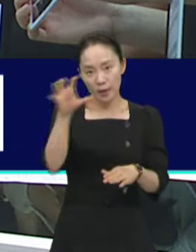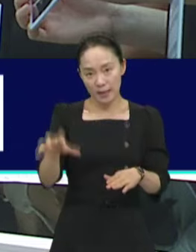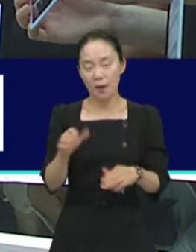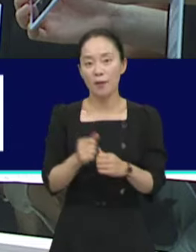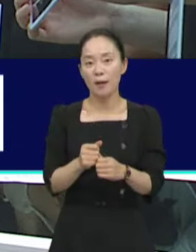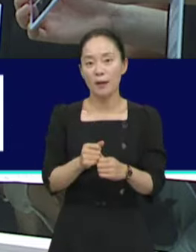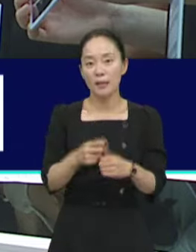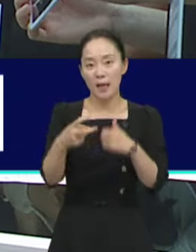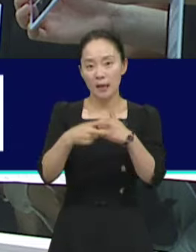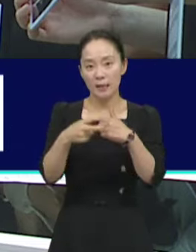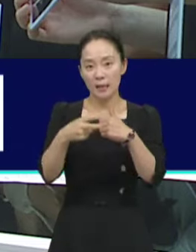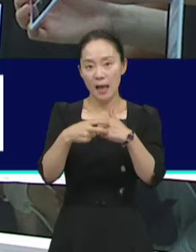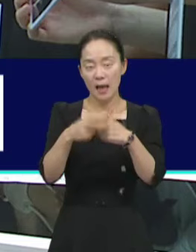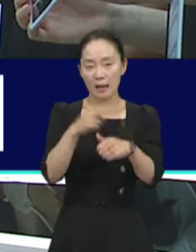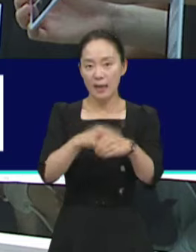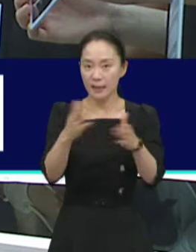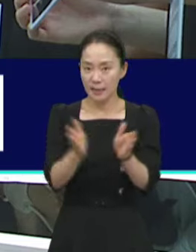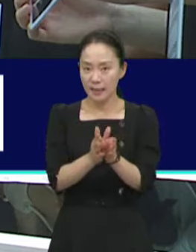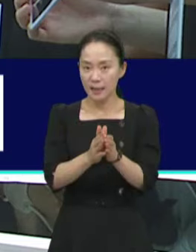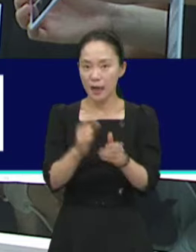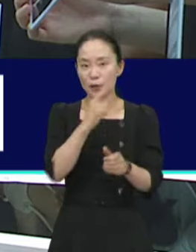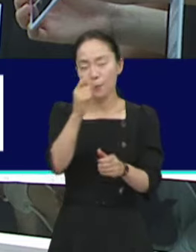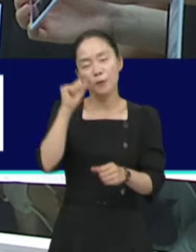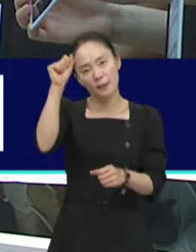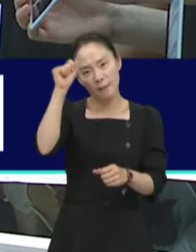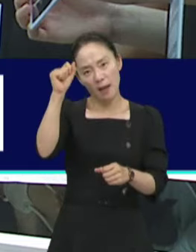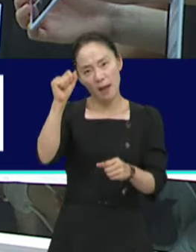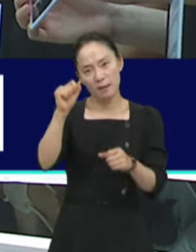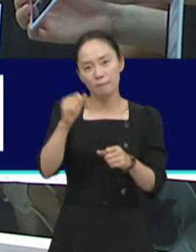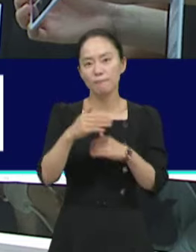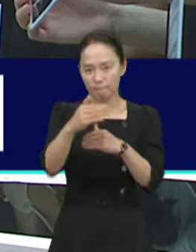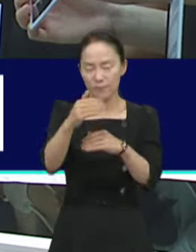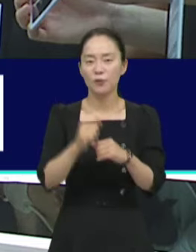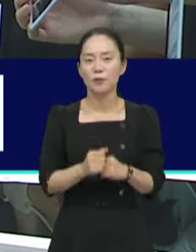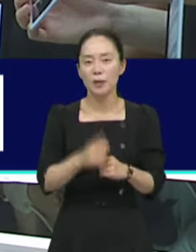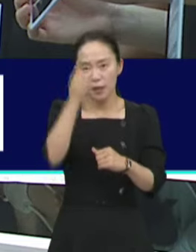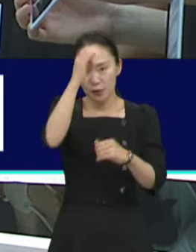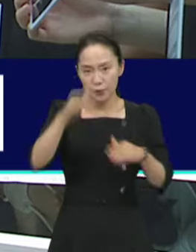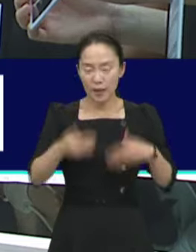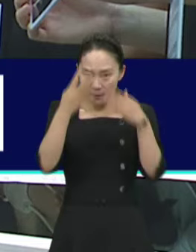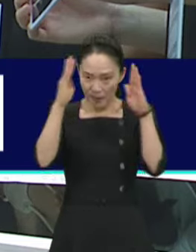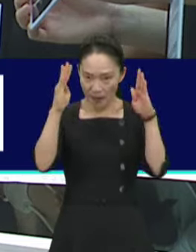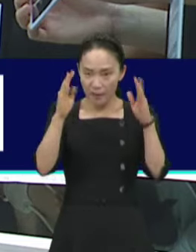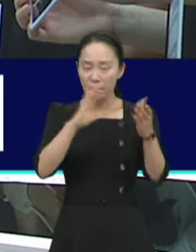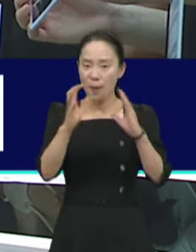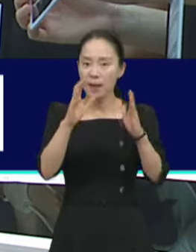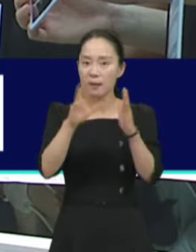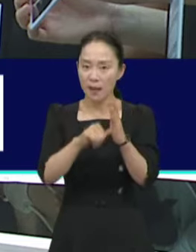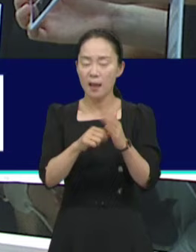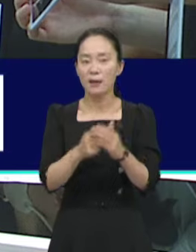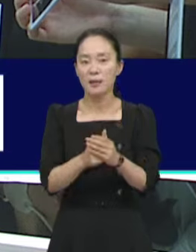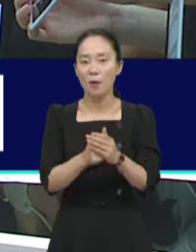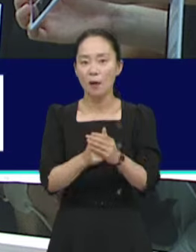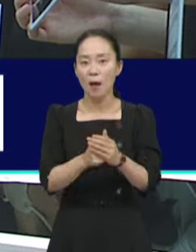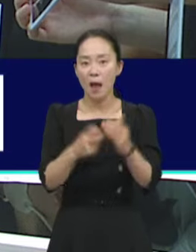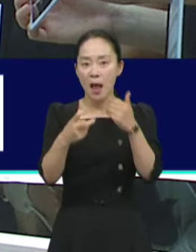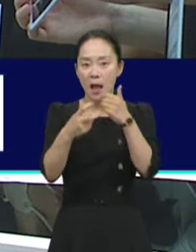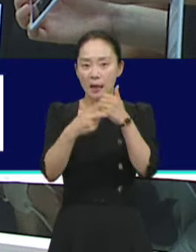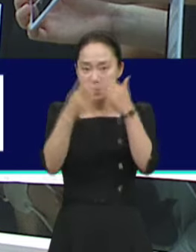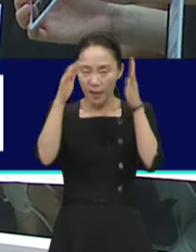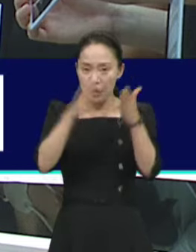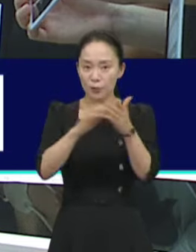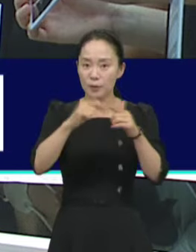도시에서 의사단체들의 촛불 집회가 열리고 있습니다. 충남대의 경우 대학 평의회에서 의대 증원 학칙 개정